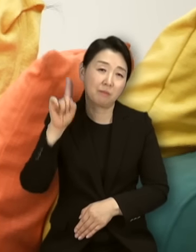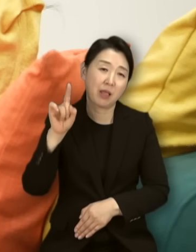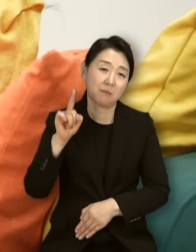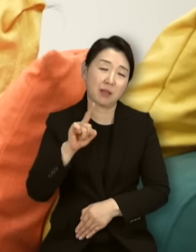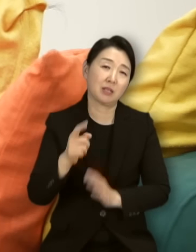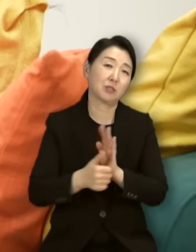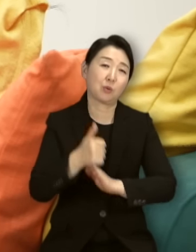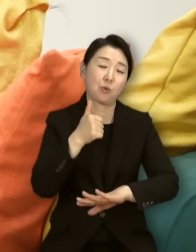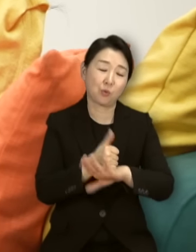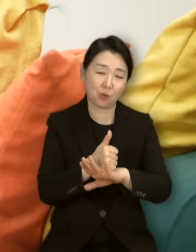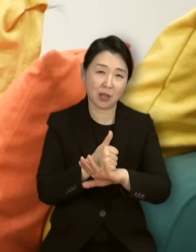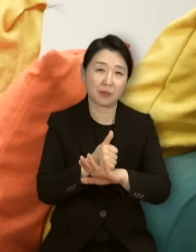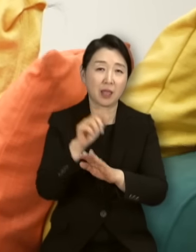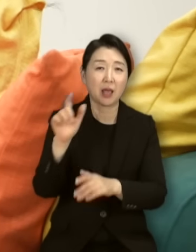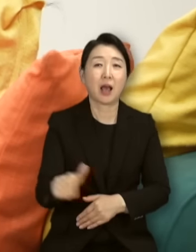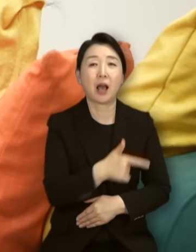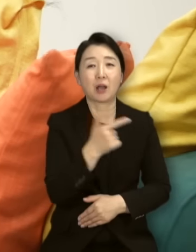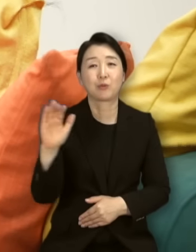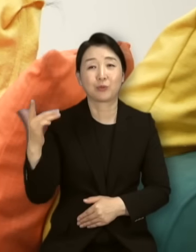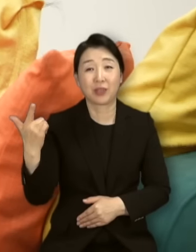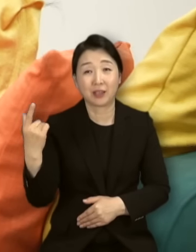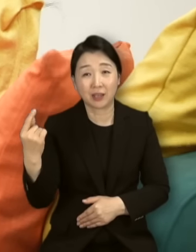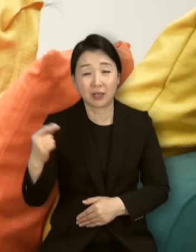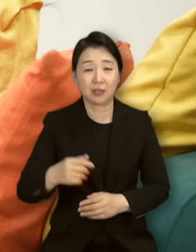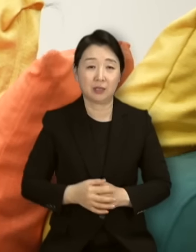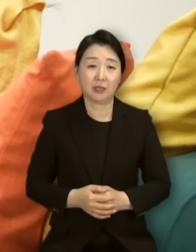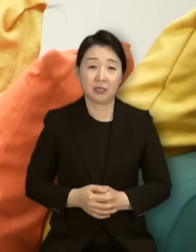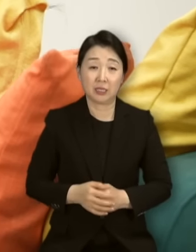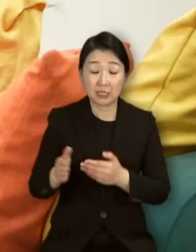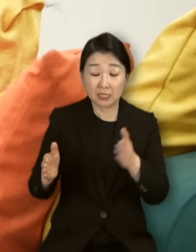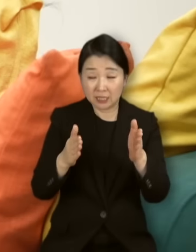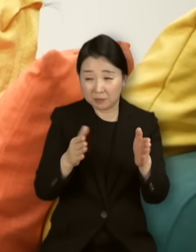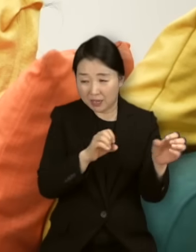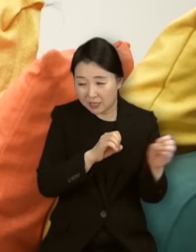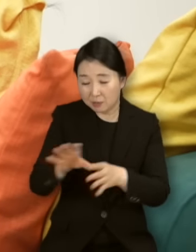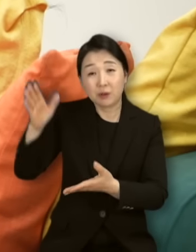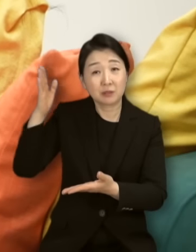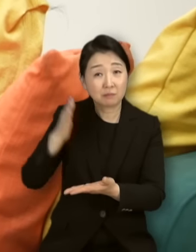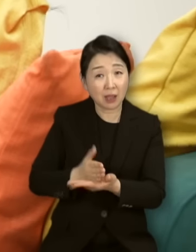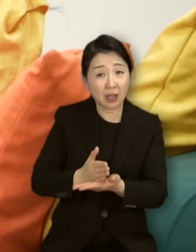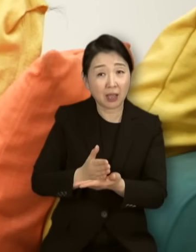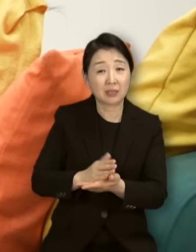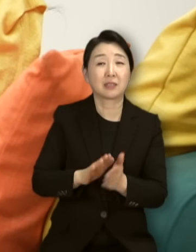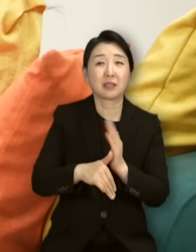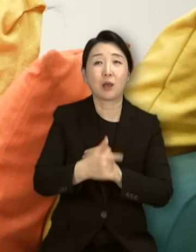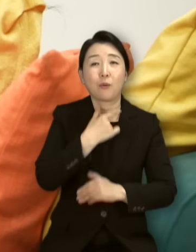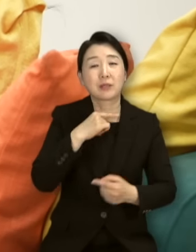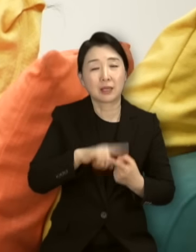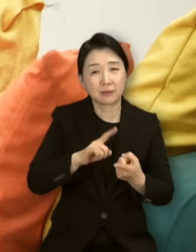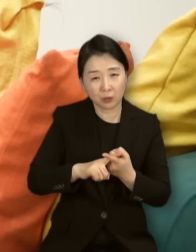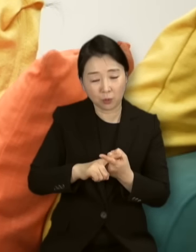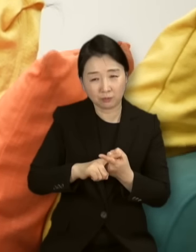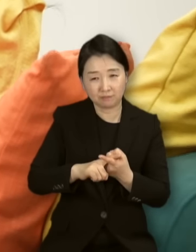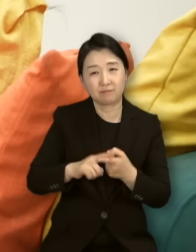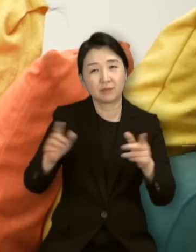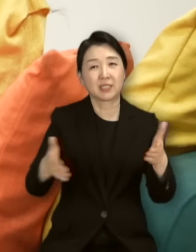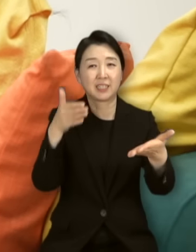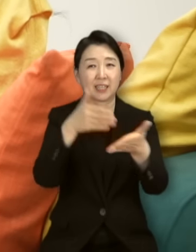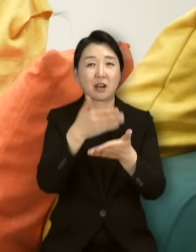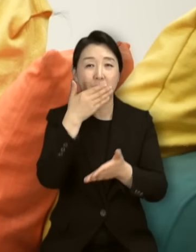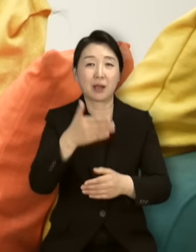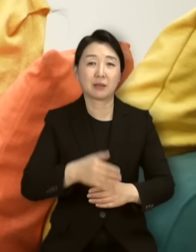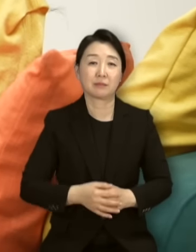하루하루 성공한 하루가 되지 않을까 그 생각을 하거든요 그 길만 치 않으면은 여러분이 원하는 길에 끝끝내 다